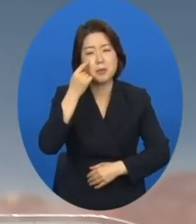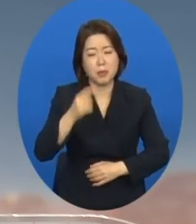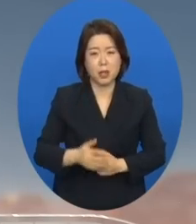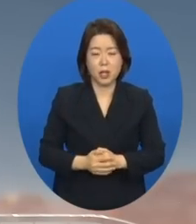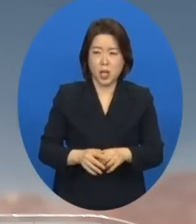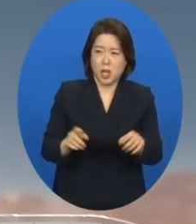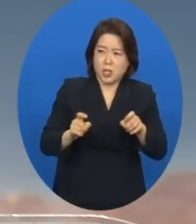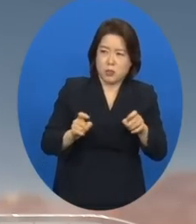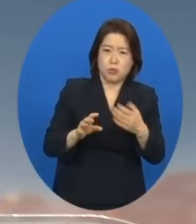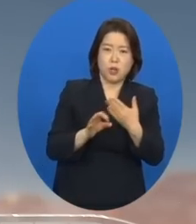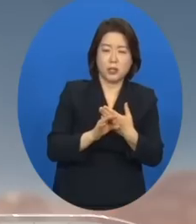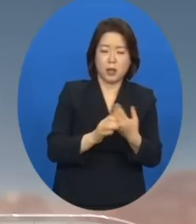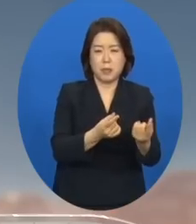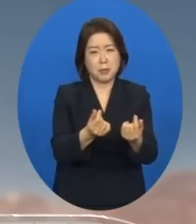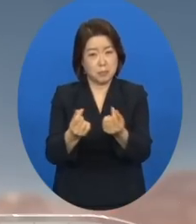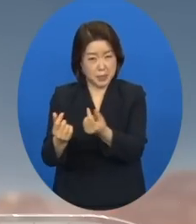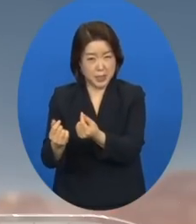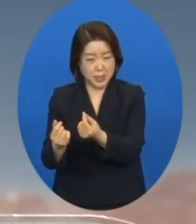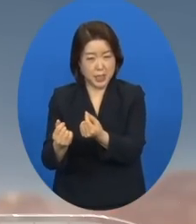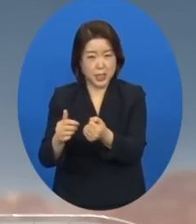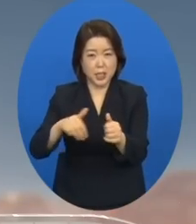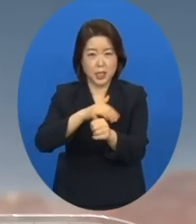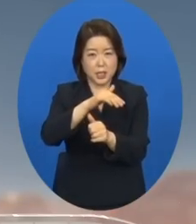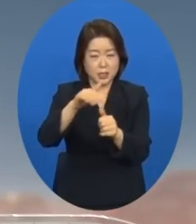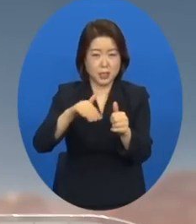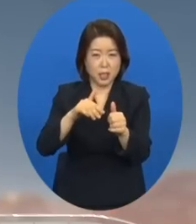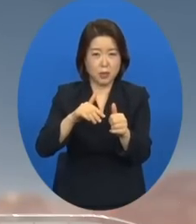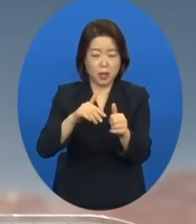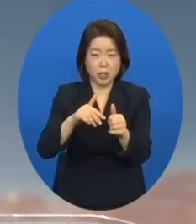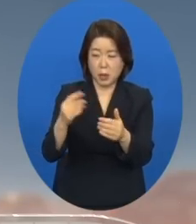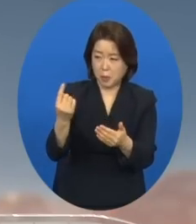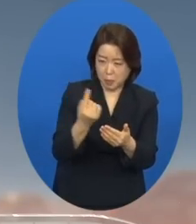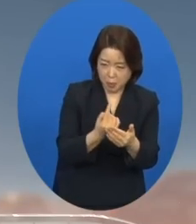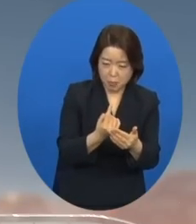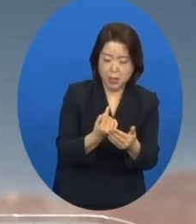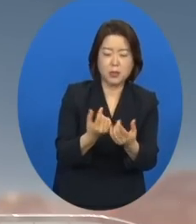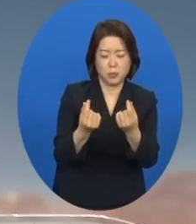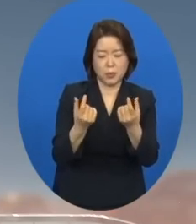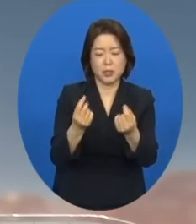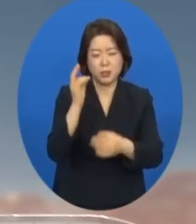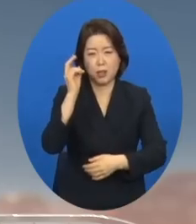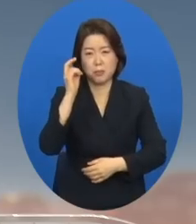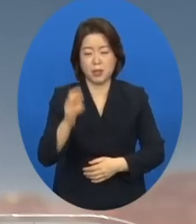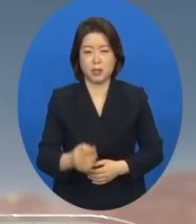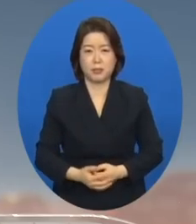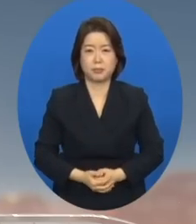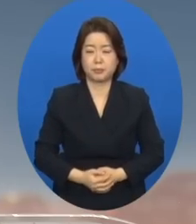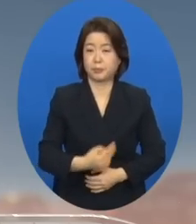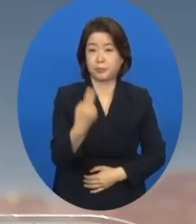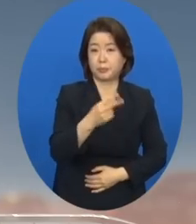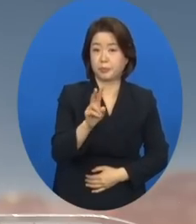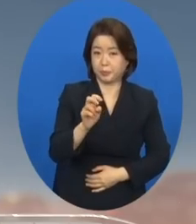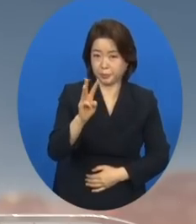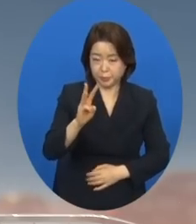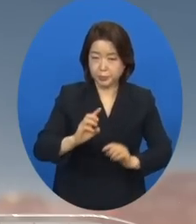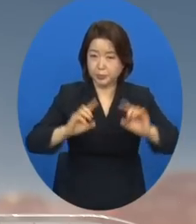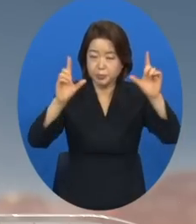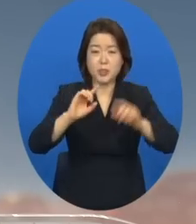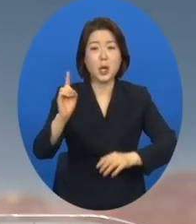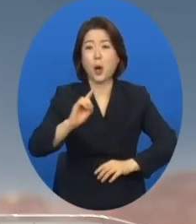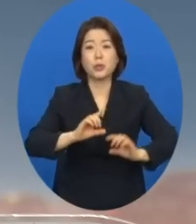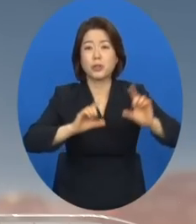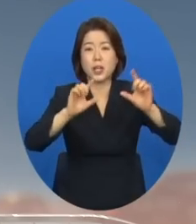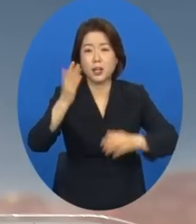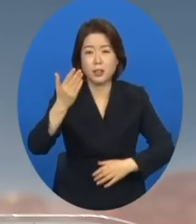두려워한다면 아마 비슷한 이런 여호수와 같은 상황에 있기 때문에 그럴 거예요 2023년은 어떤 해가 될 것인가